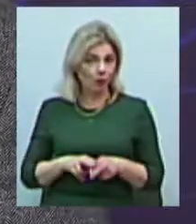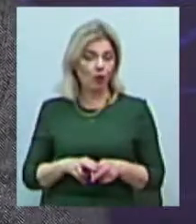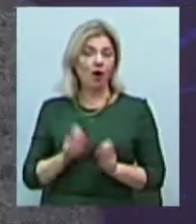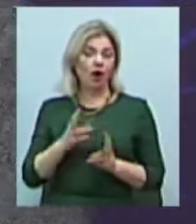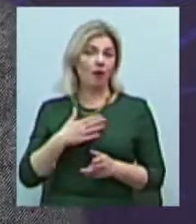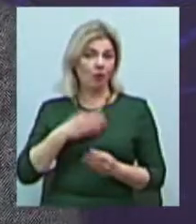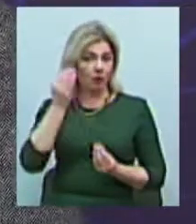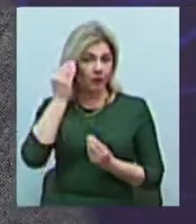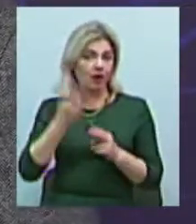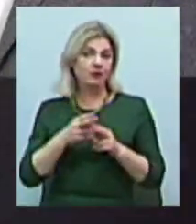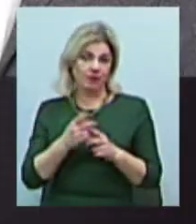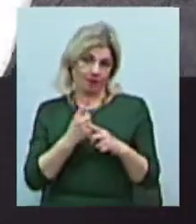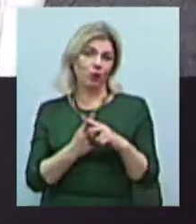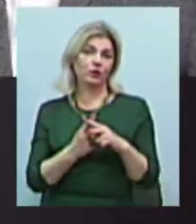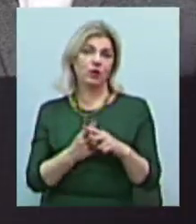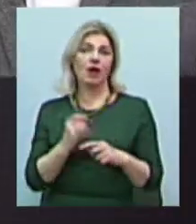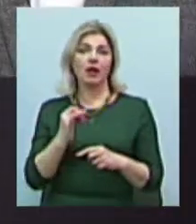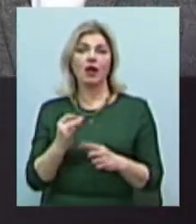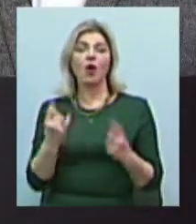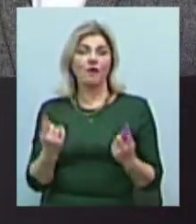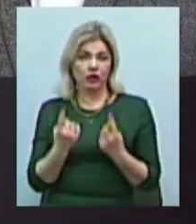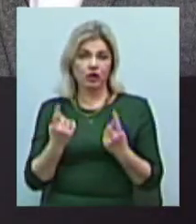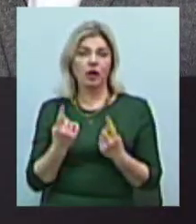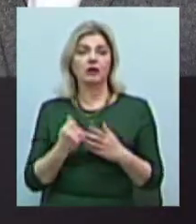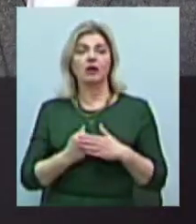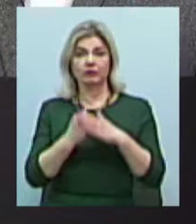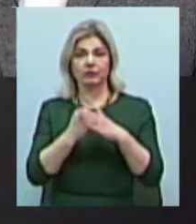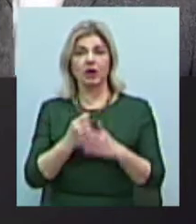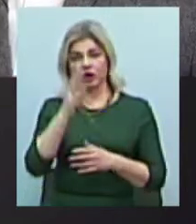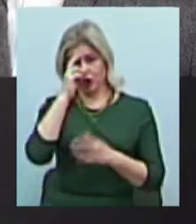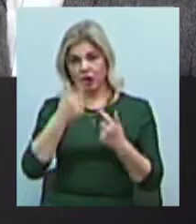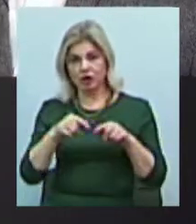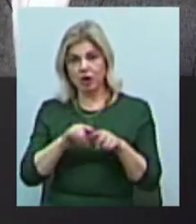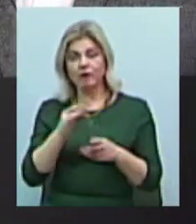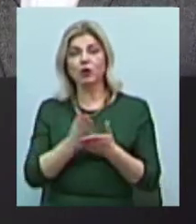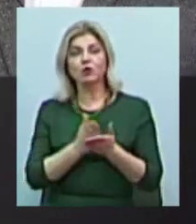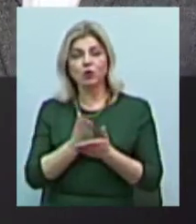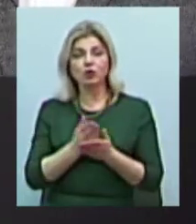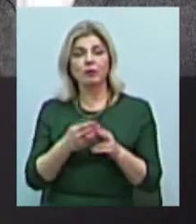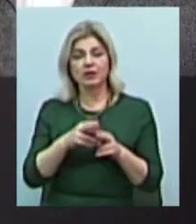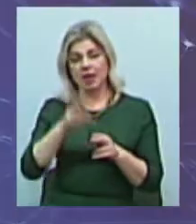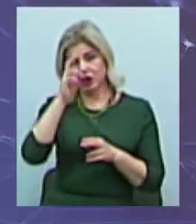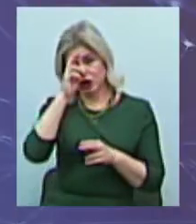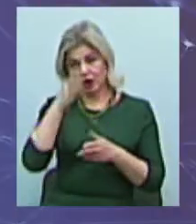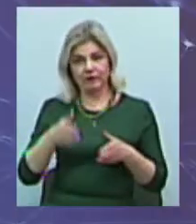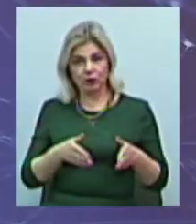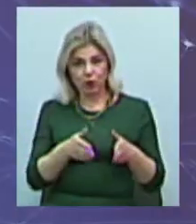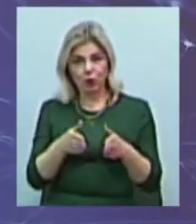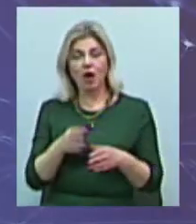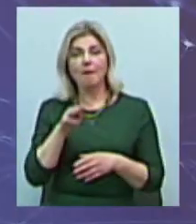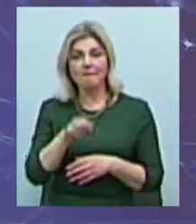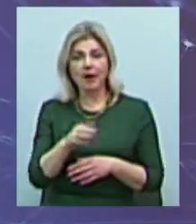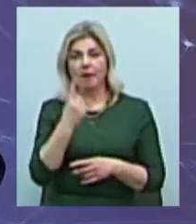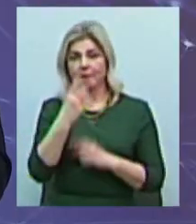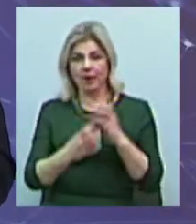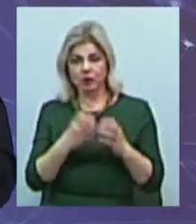мене, це більше плюс. Бо, звичайно, в пріоритеті у держави, у нас, як у служби автомобільних доріг, це дороги державного значення. Вперше це М,